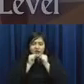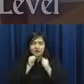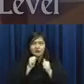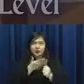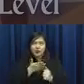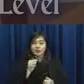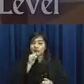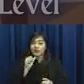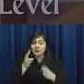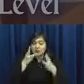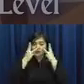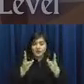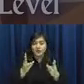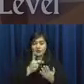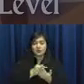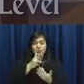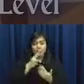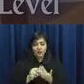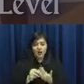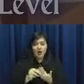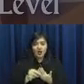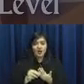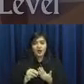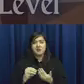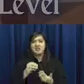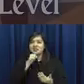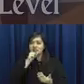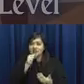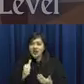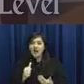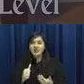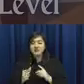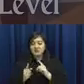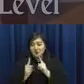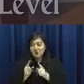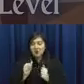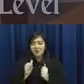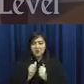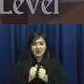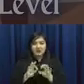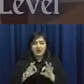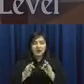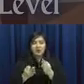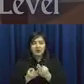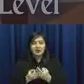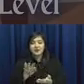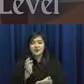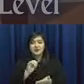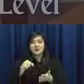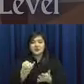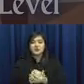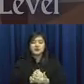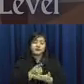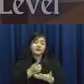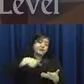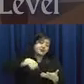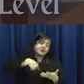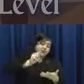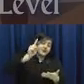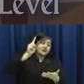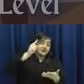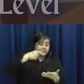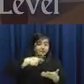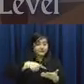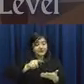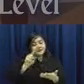eh. Panin lang ang swipe tuloy yeah. ng ano eh. Clips lang sa mga Facebook. Sa Facebook. Tingin ng tingin